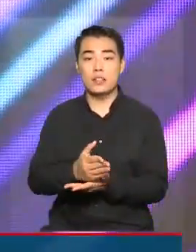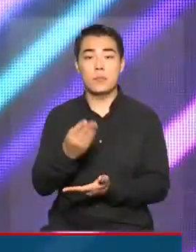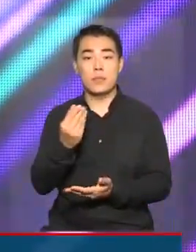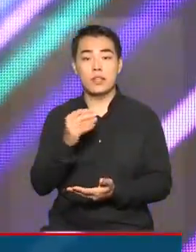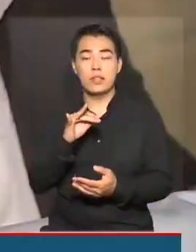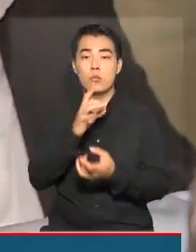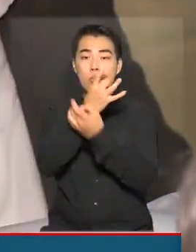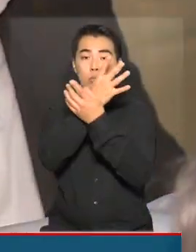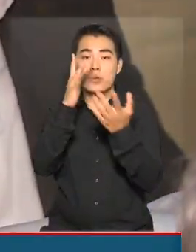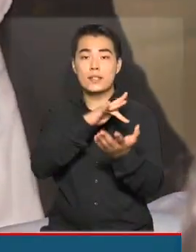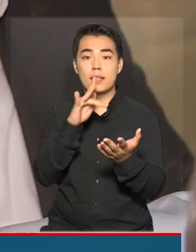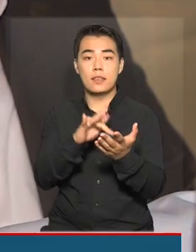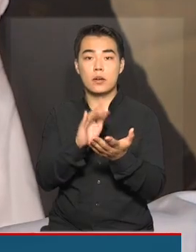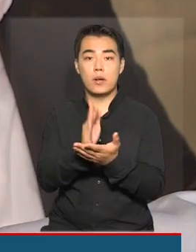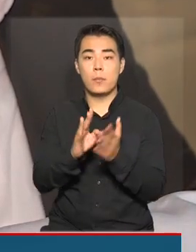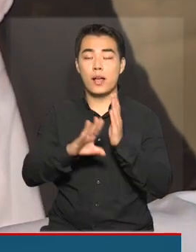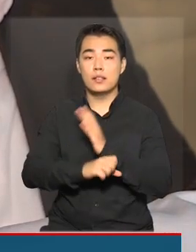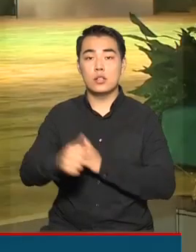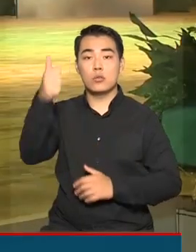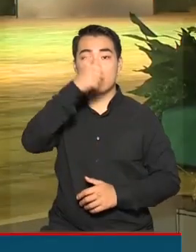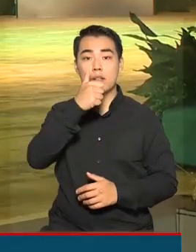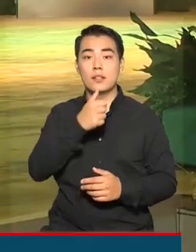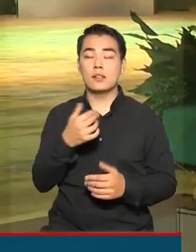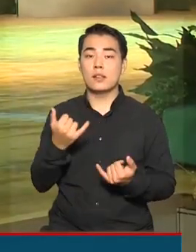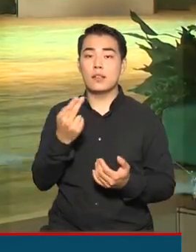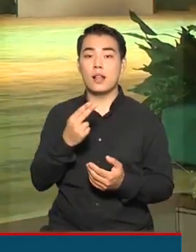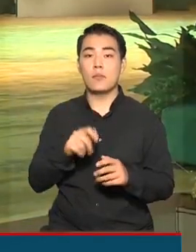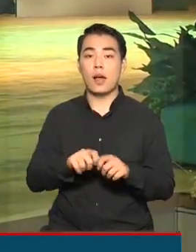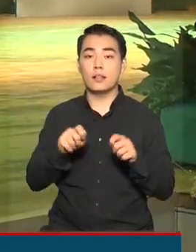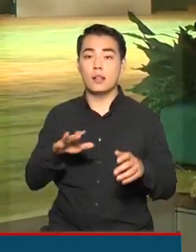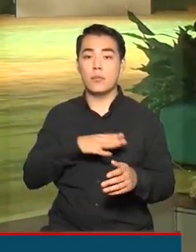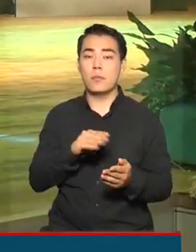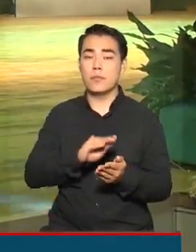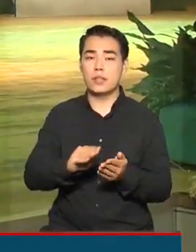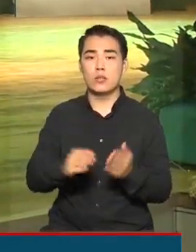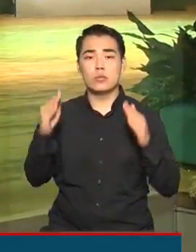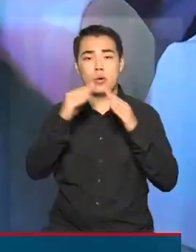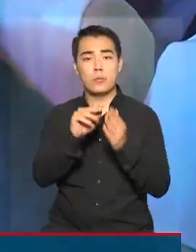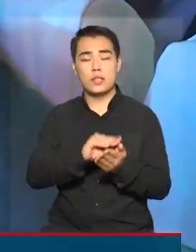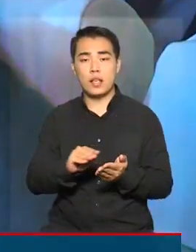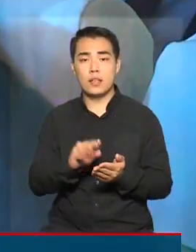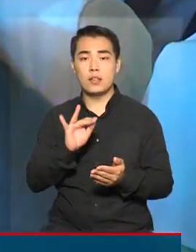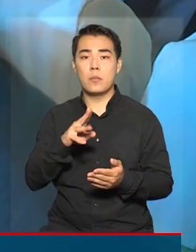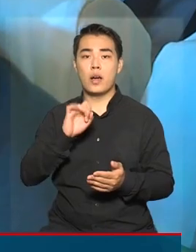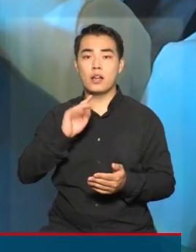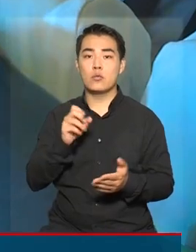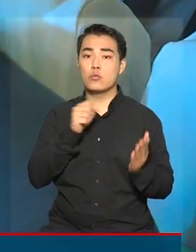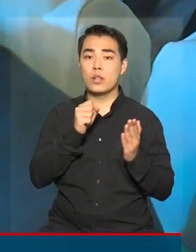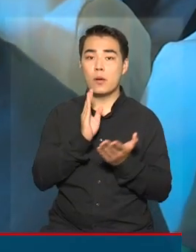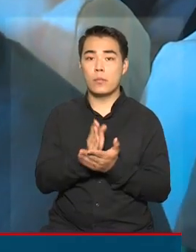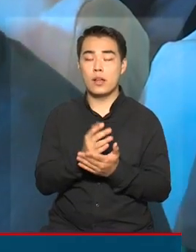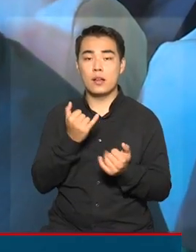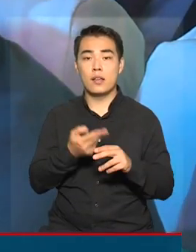но и культурным центром. В последние годы в столице открылись аллеи писателей, дом писателей и парк журналистов. Как